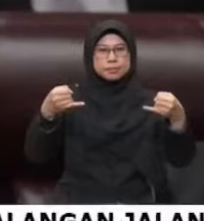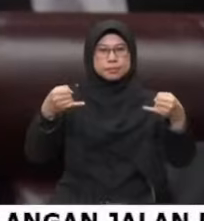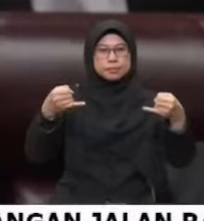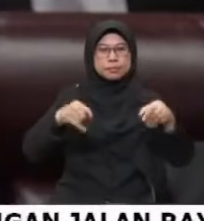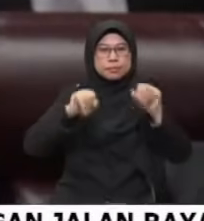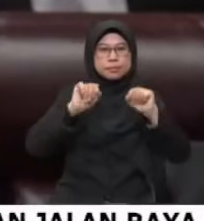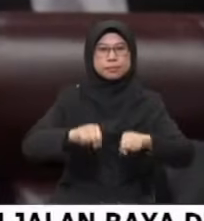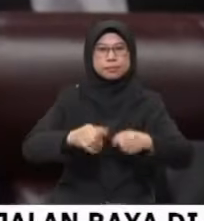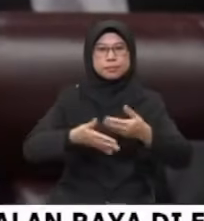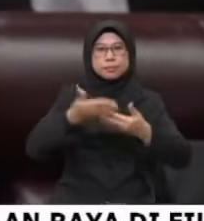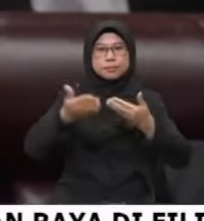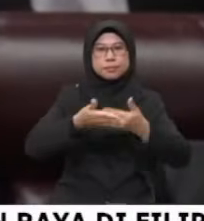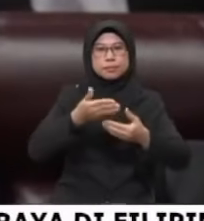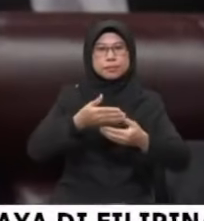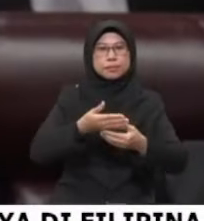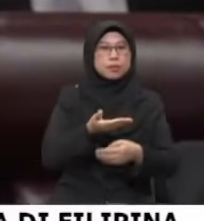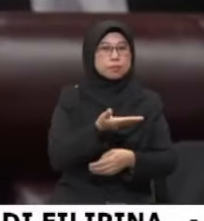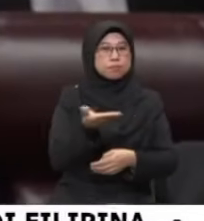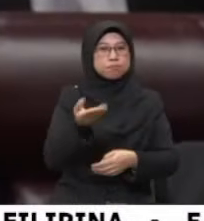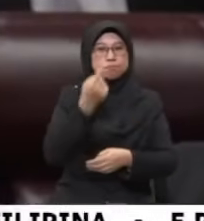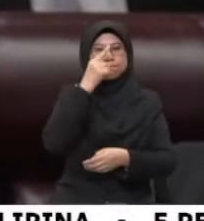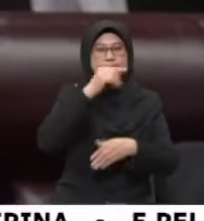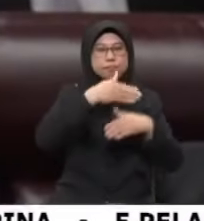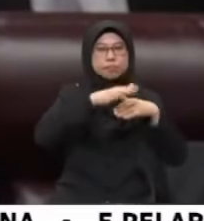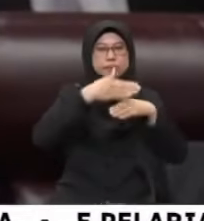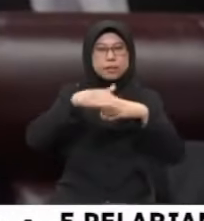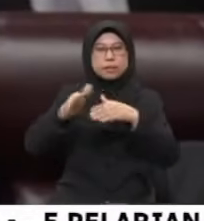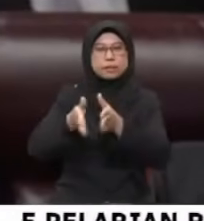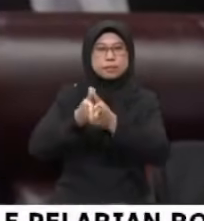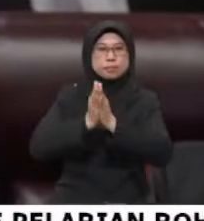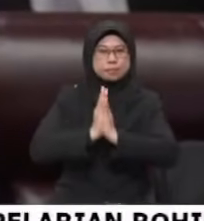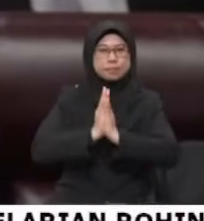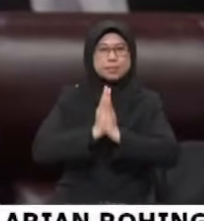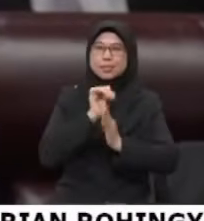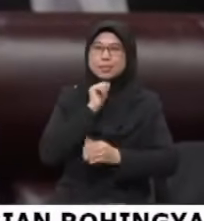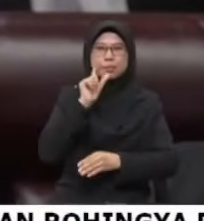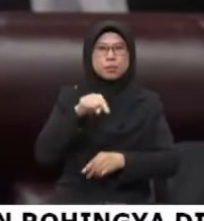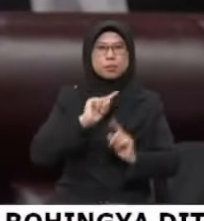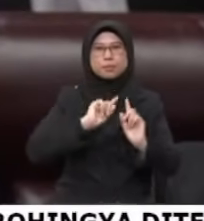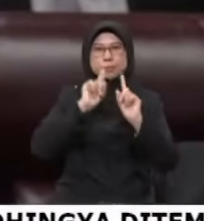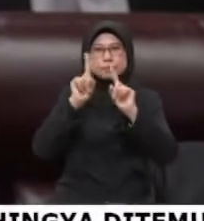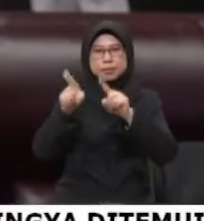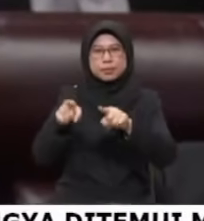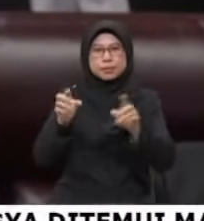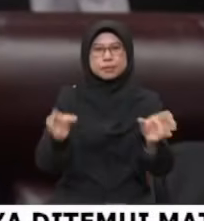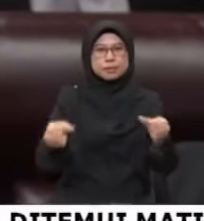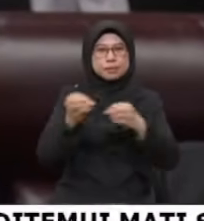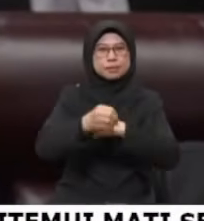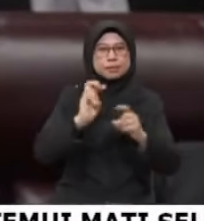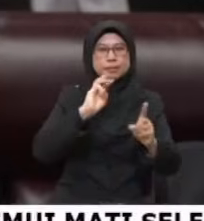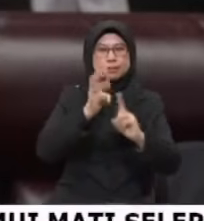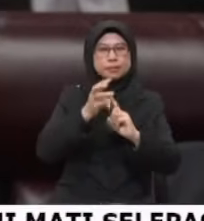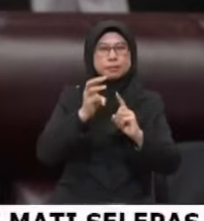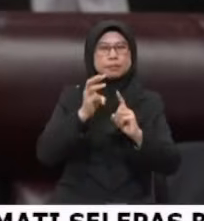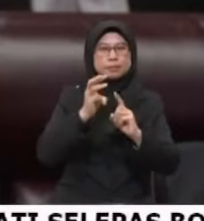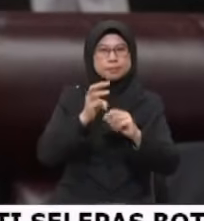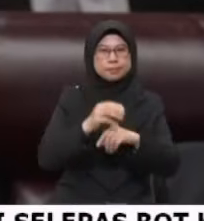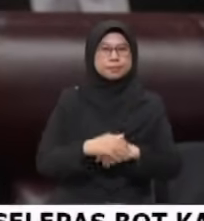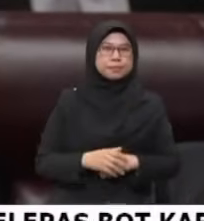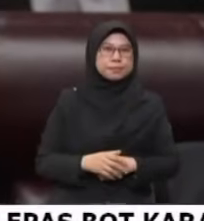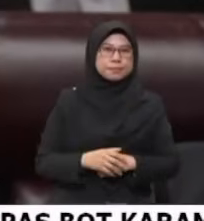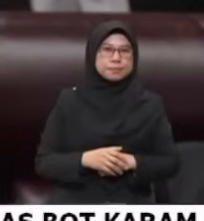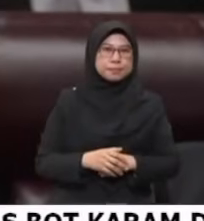boleh memudahkan mana-mana pihak untuk menghantar permohonan tanpa perlu hadir ke pejabat kebajikan masyarakat secara